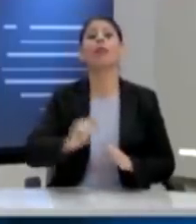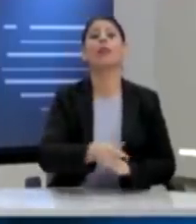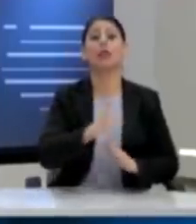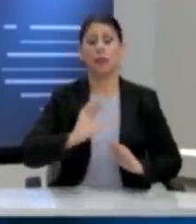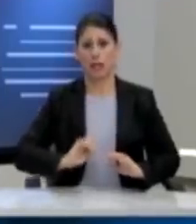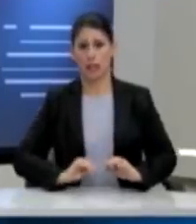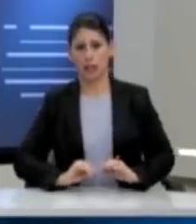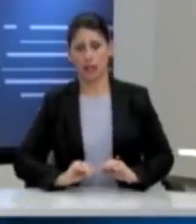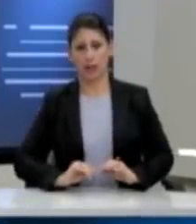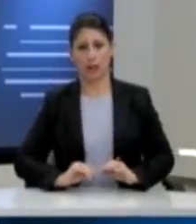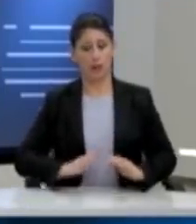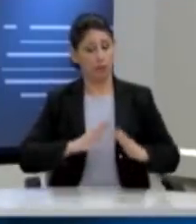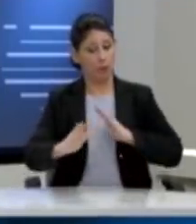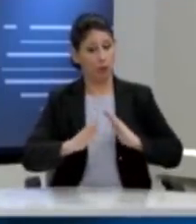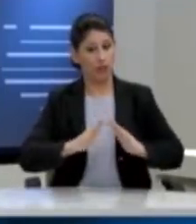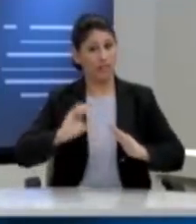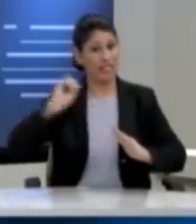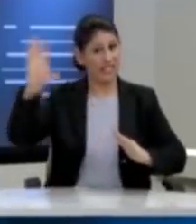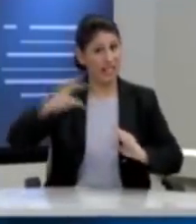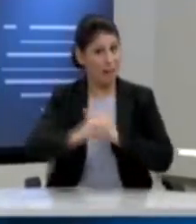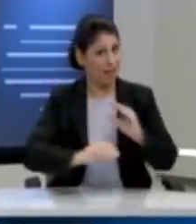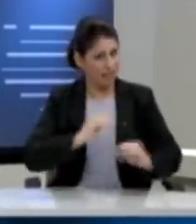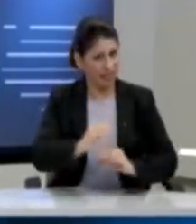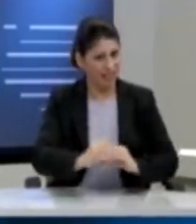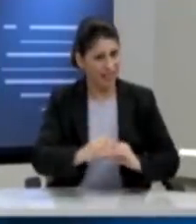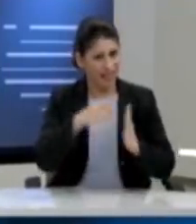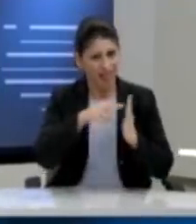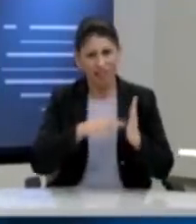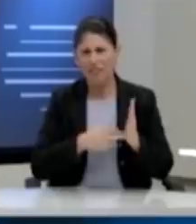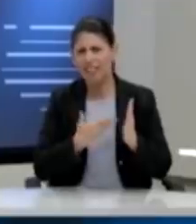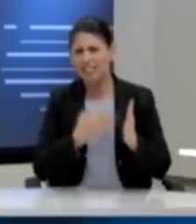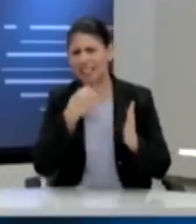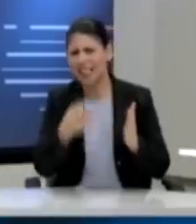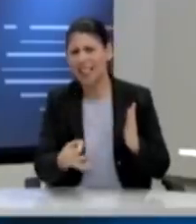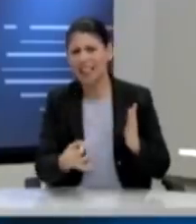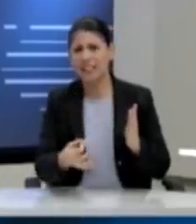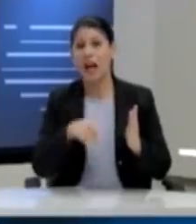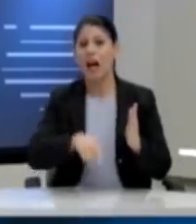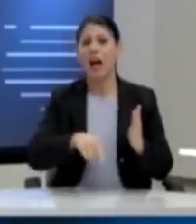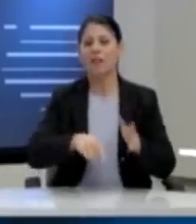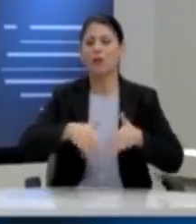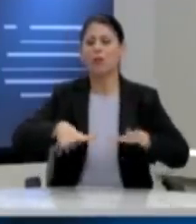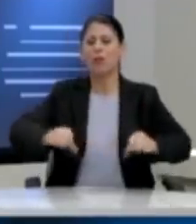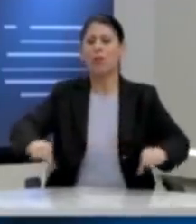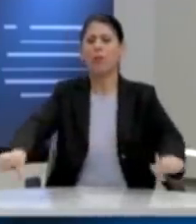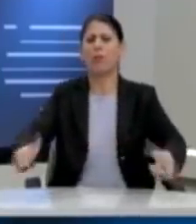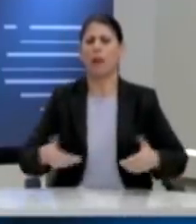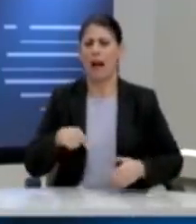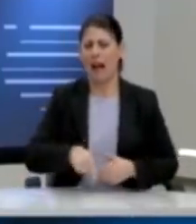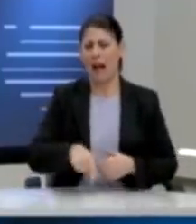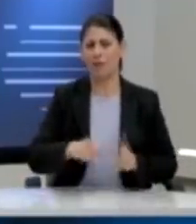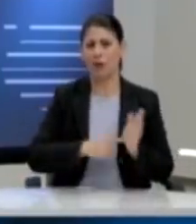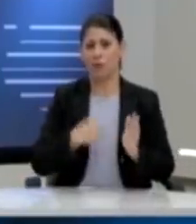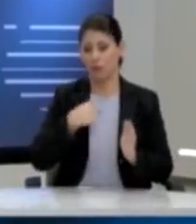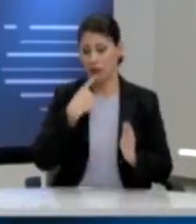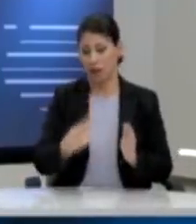θίγετε που προστατεύει τις ξένες επενδύσεις. Διαβάστε τι λέγατε. Είναι απεικιοκρατικός, λέγατε, αυτός ο νόμος.